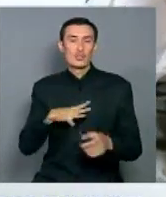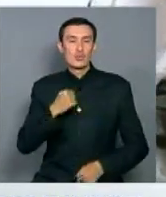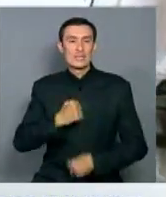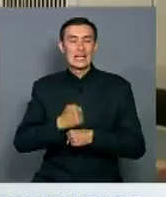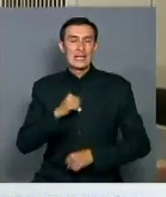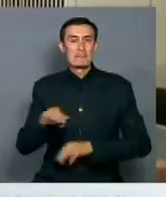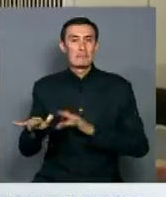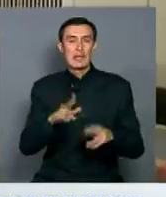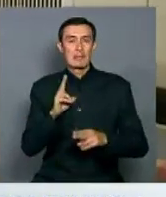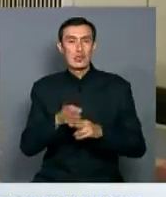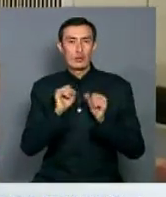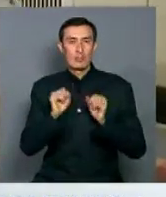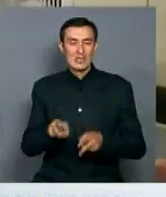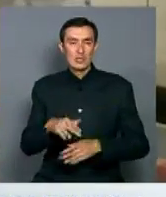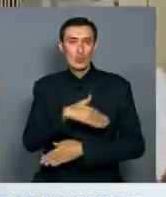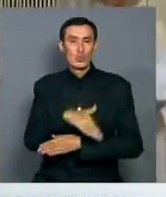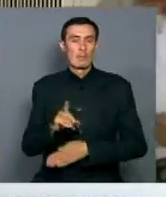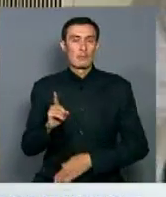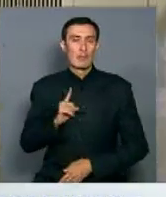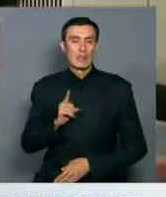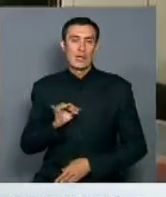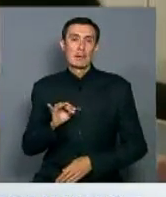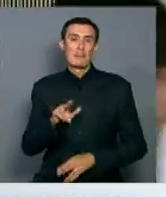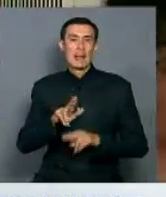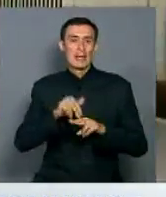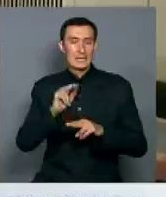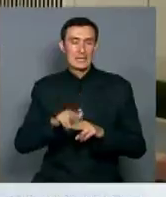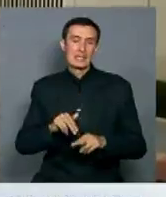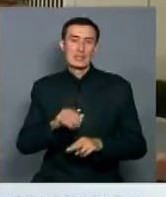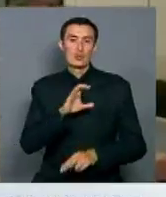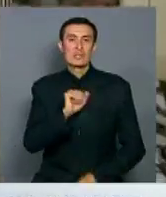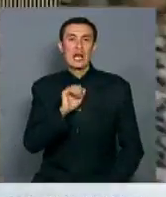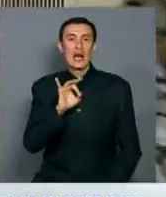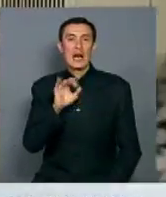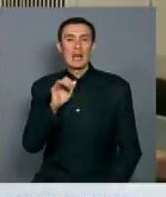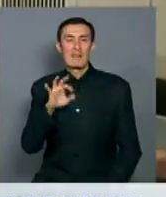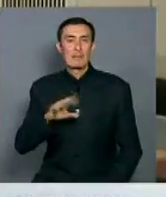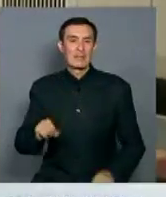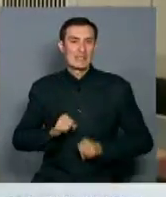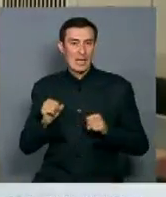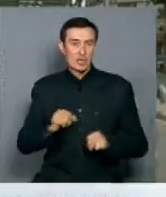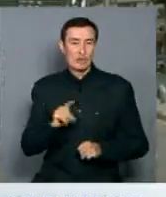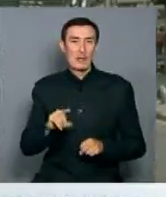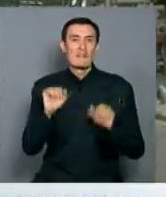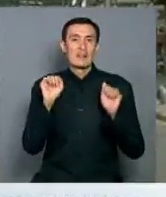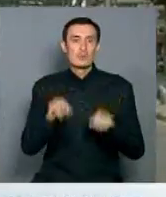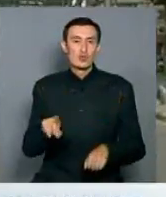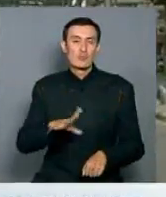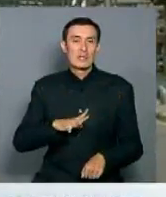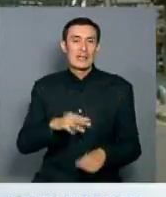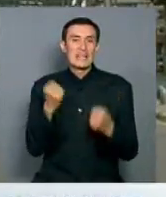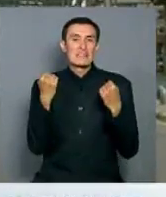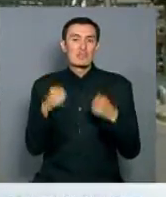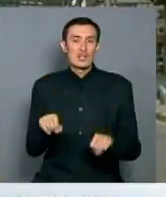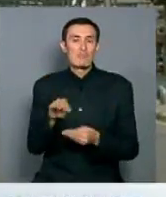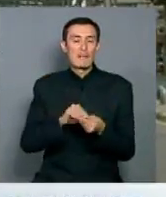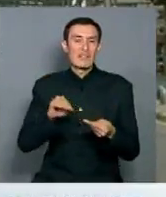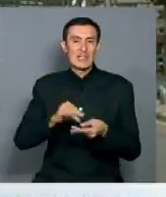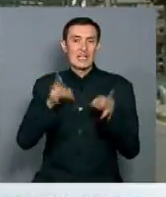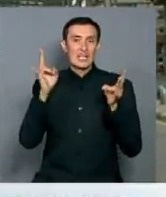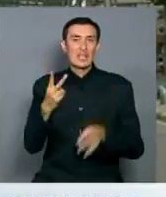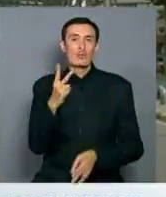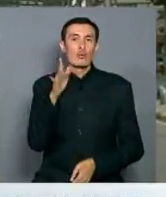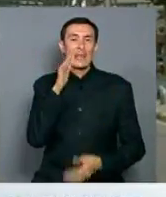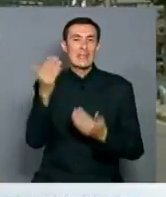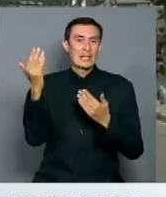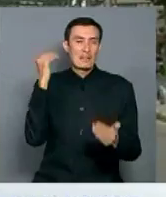меры безопасности, улицы патрулируют дополнительные наряды полиции. Саудовская Аравия постаралась сделать все возможное, чтобы избежать повторения трагедии